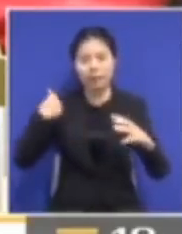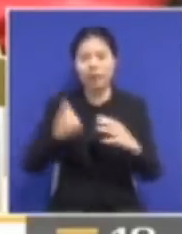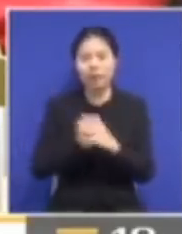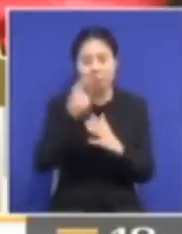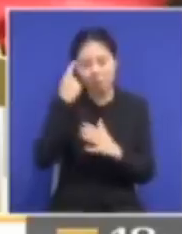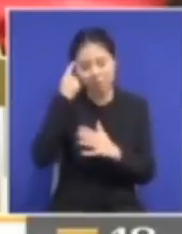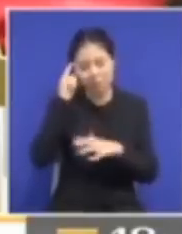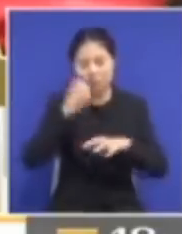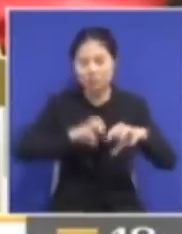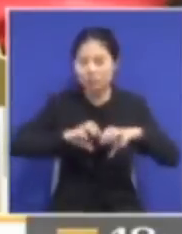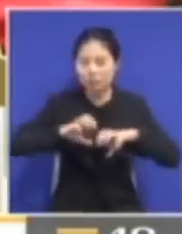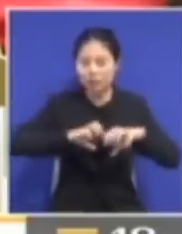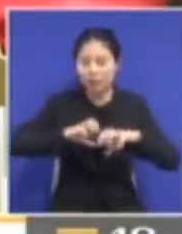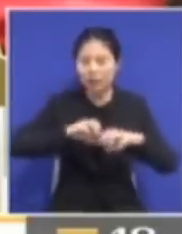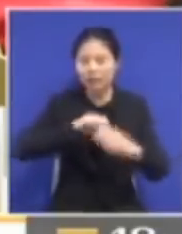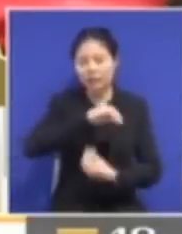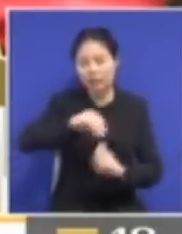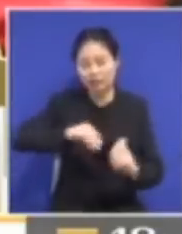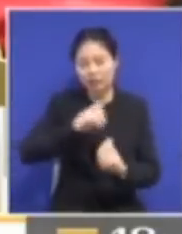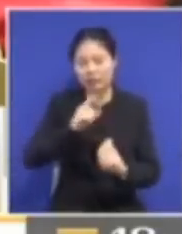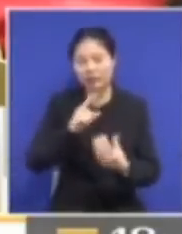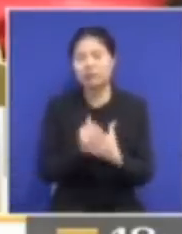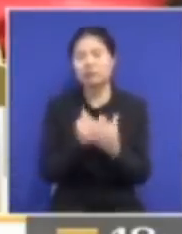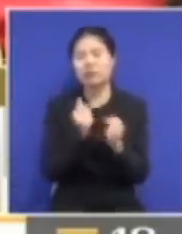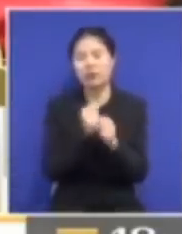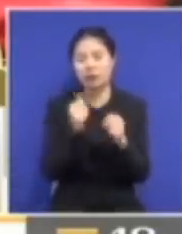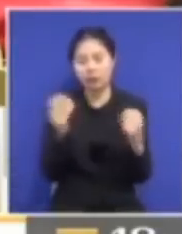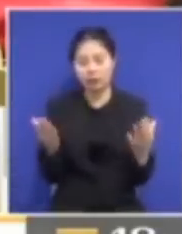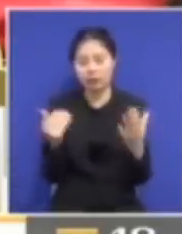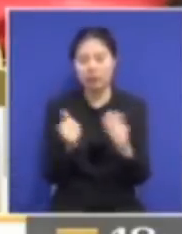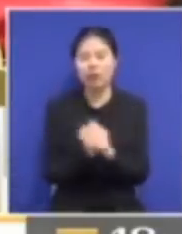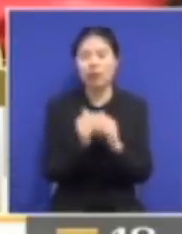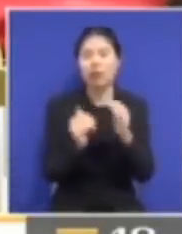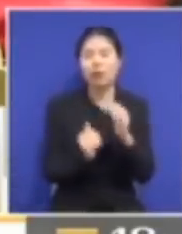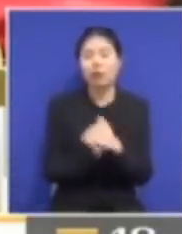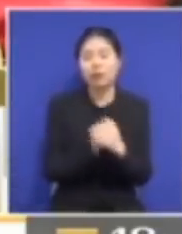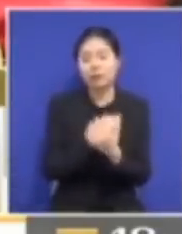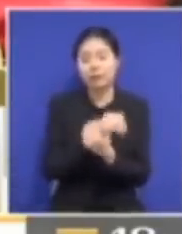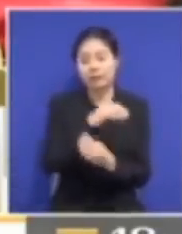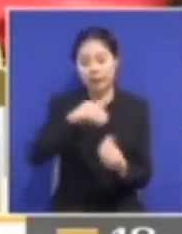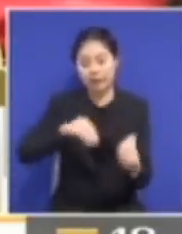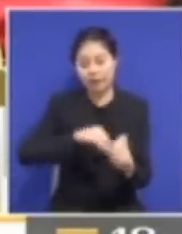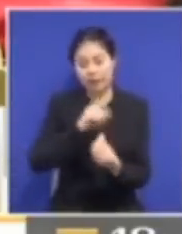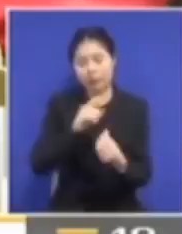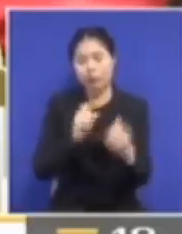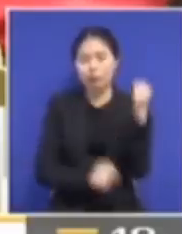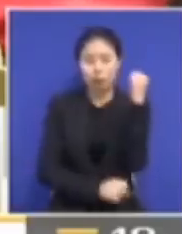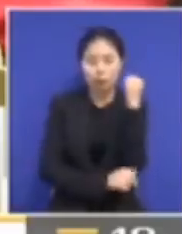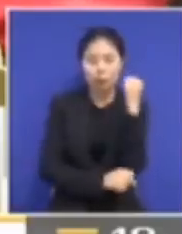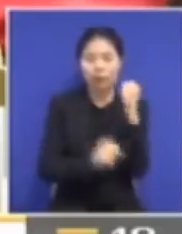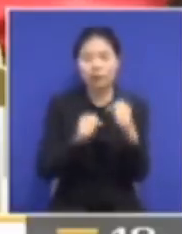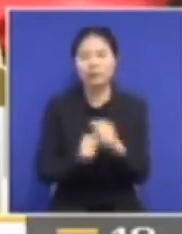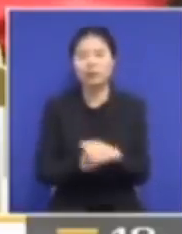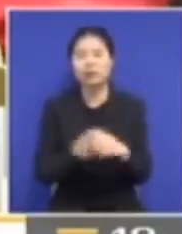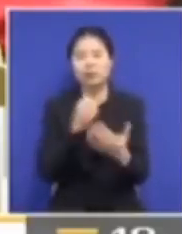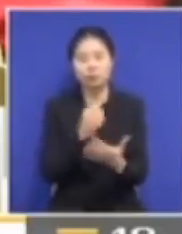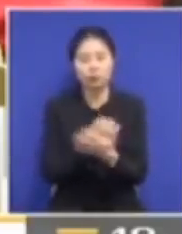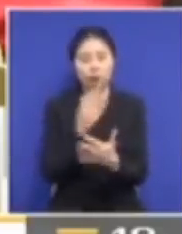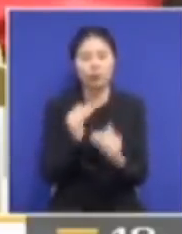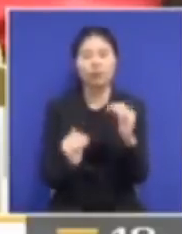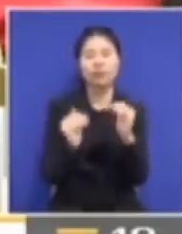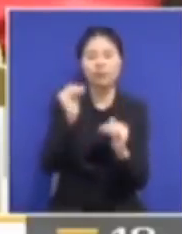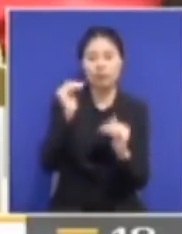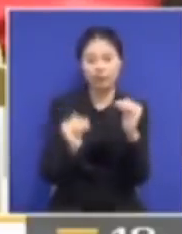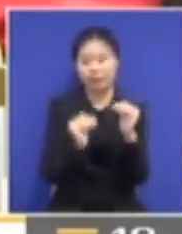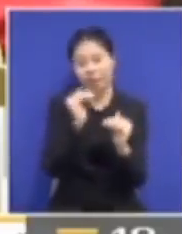ำมากที่สุดในโลกระหว่างคนรวยคนจนนะครับนะความโปร่งใสนู่นเ